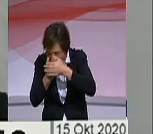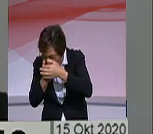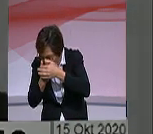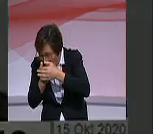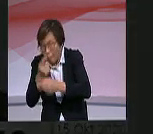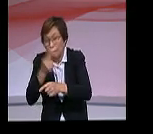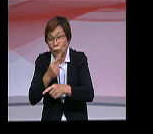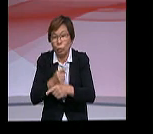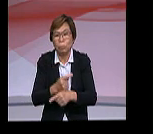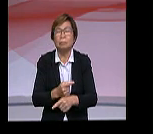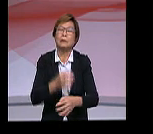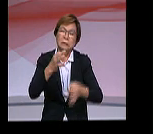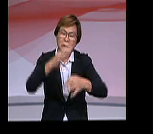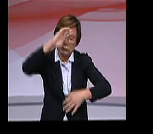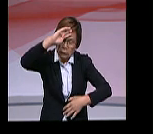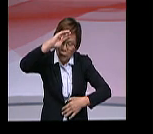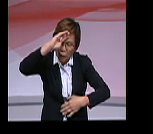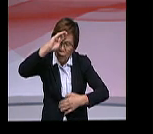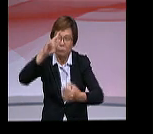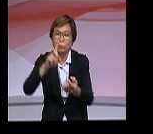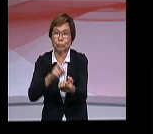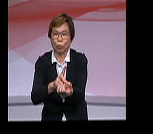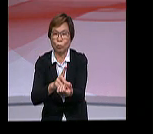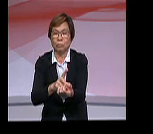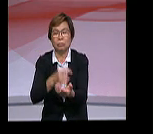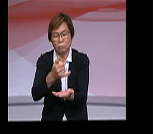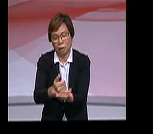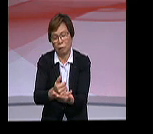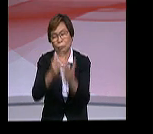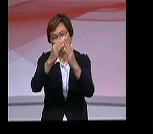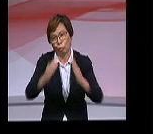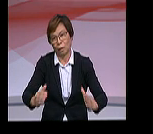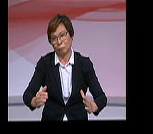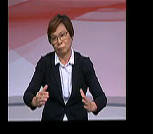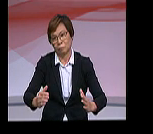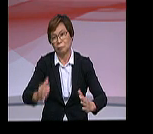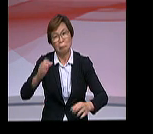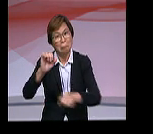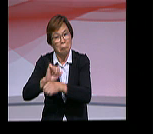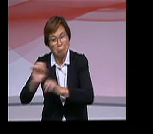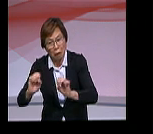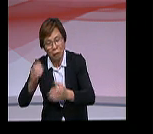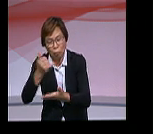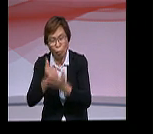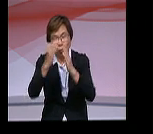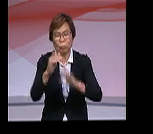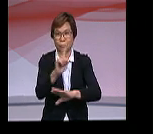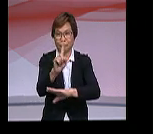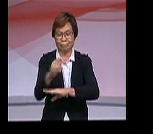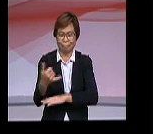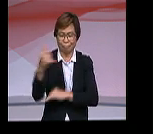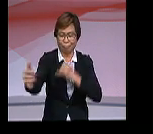Dapatkan rawatan segera jika ada gejala. Duduk di rumah jika tiada urusan di luar dan elakkan